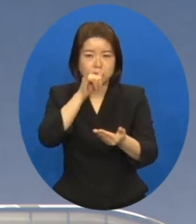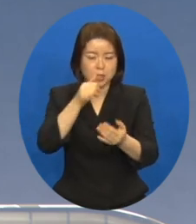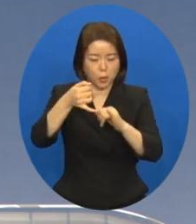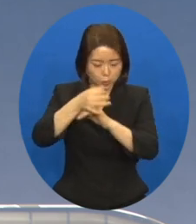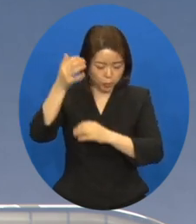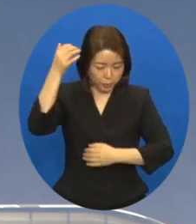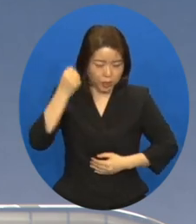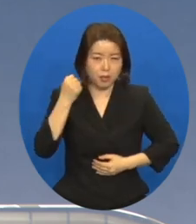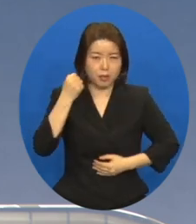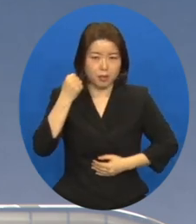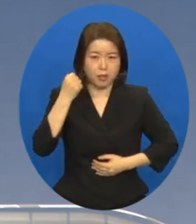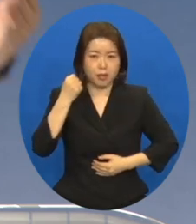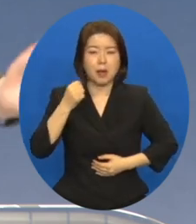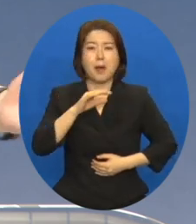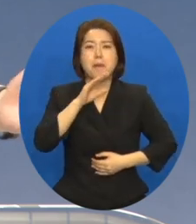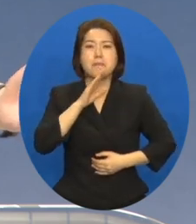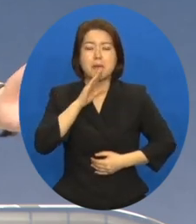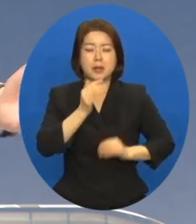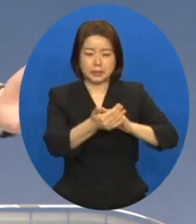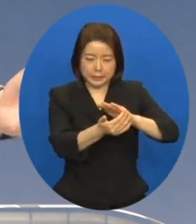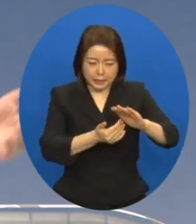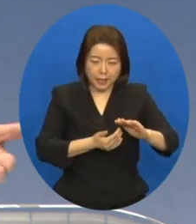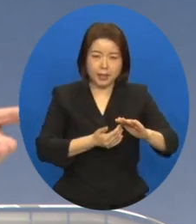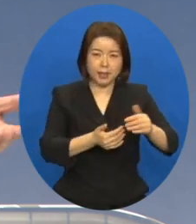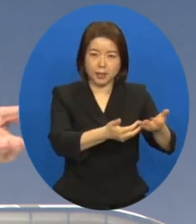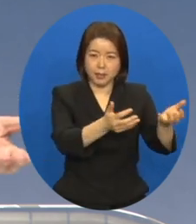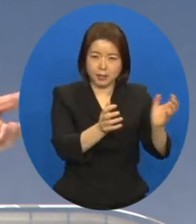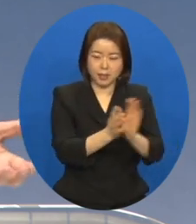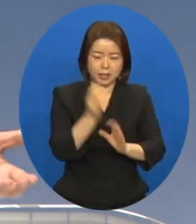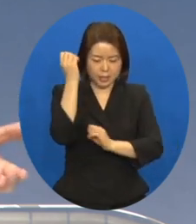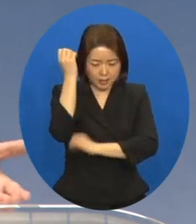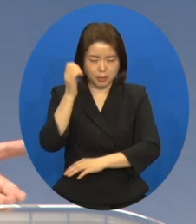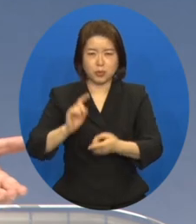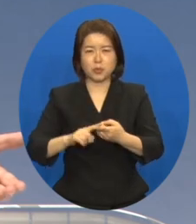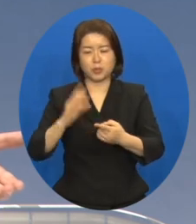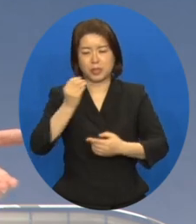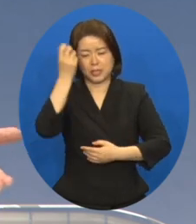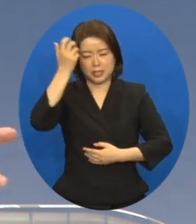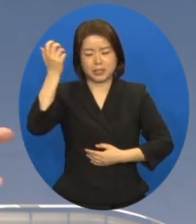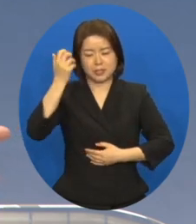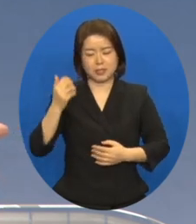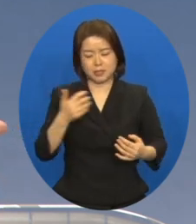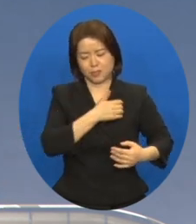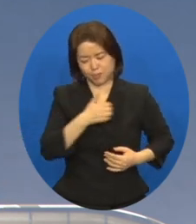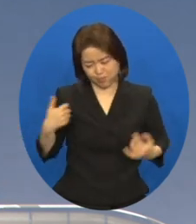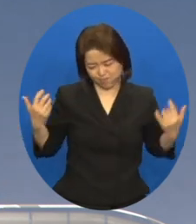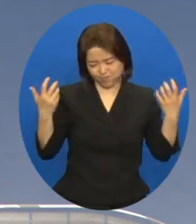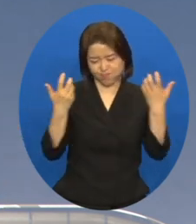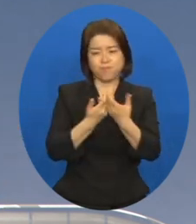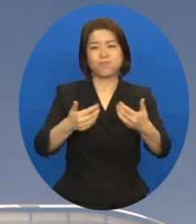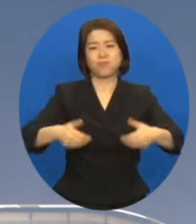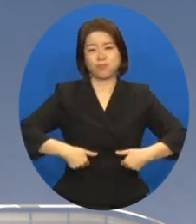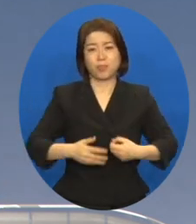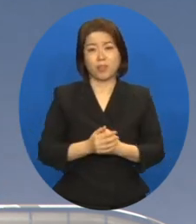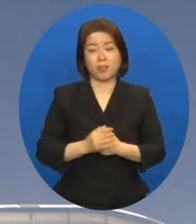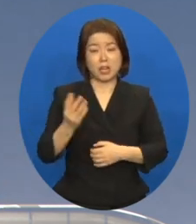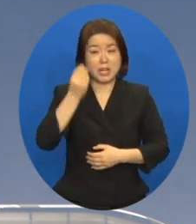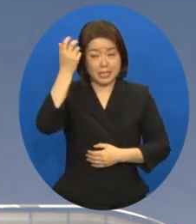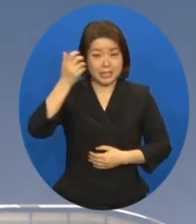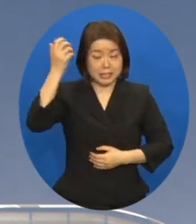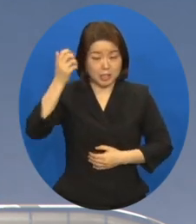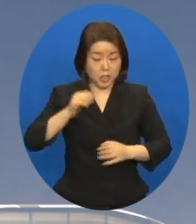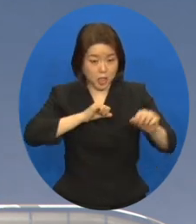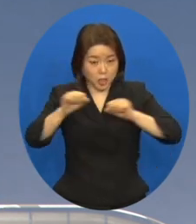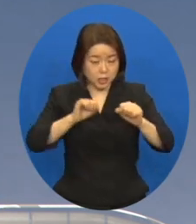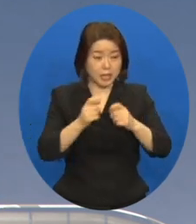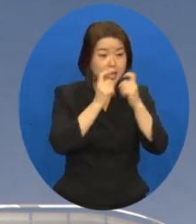것 바로 그 전 단계 기본적으로 성령 충만해야 하잖아요. 성령의 역사가